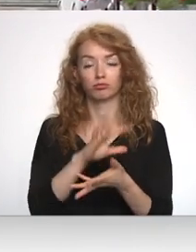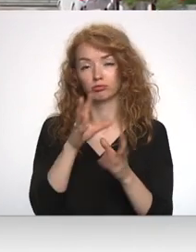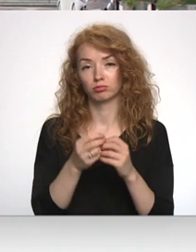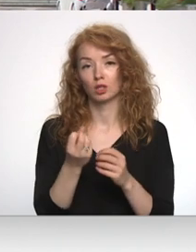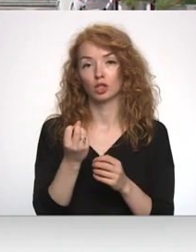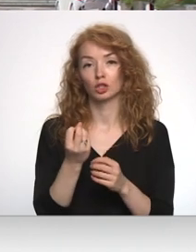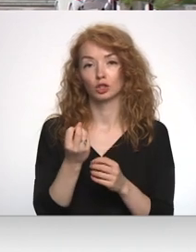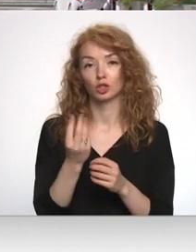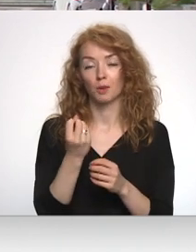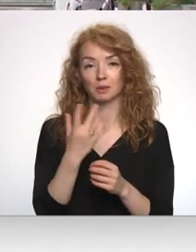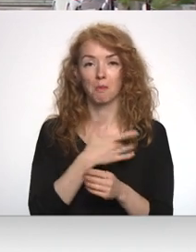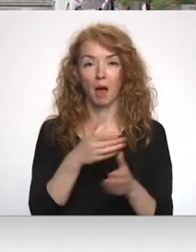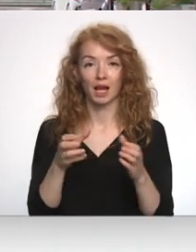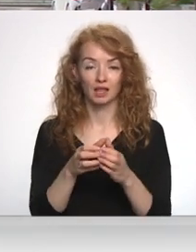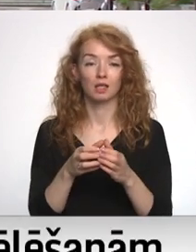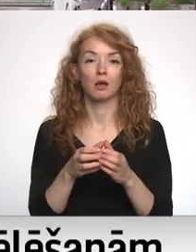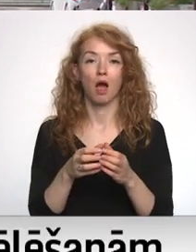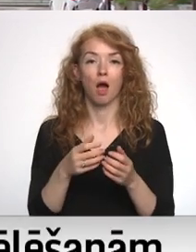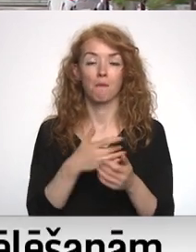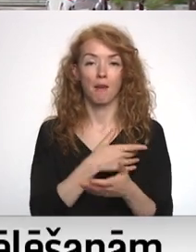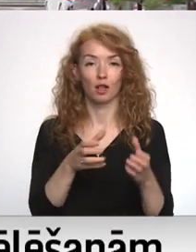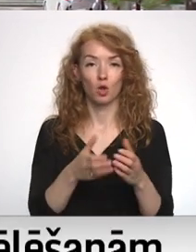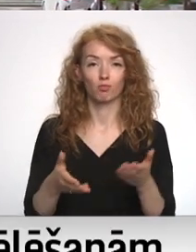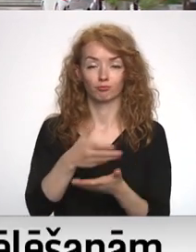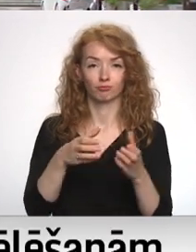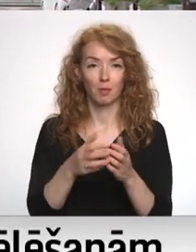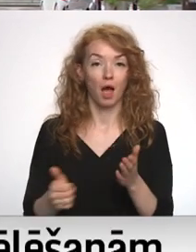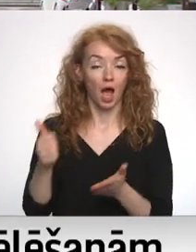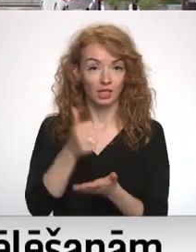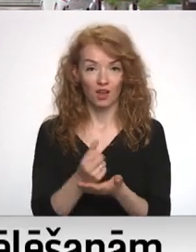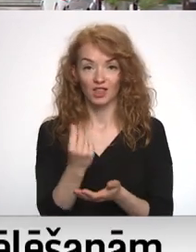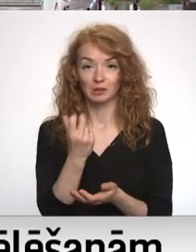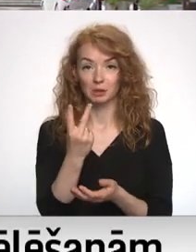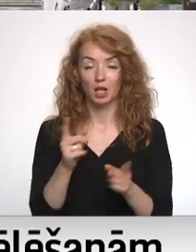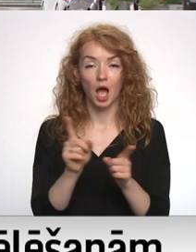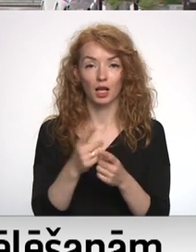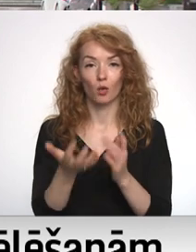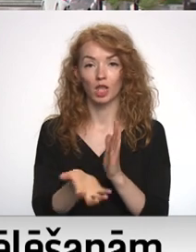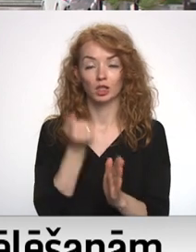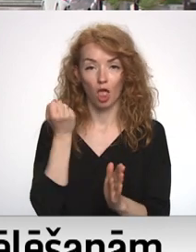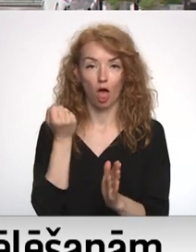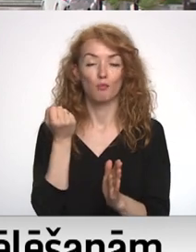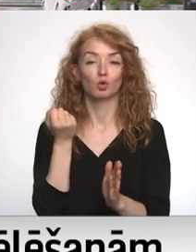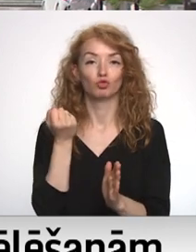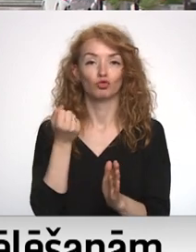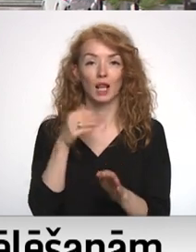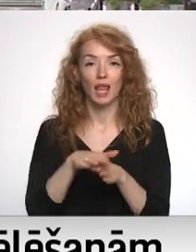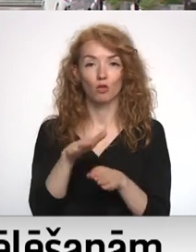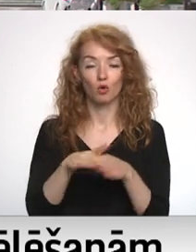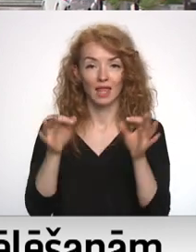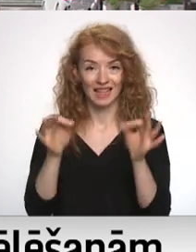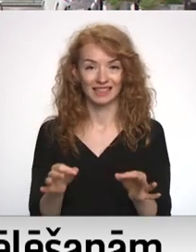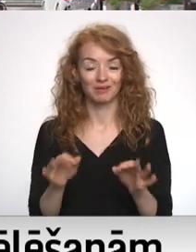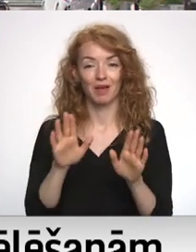14 partiju apvienību pārstāvi. 13 šobrīd ir arī izņēmuši lietotāja tiesības,